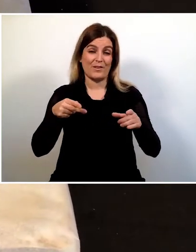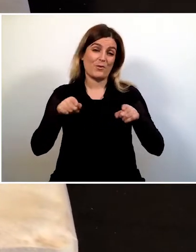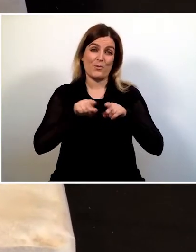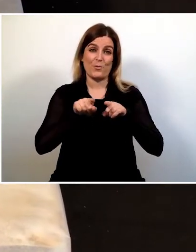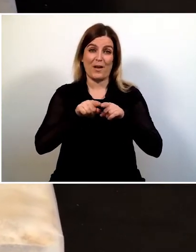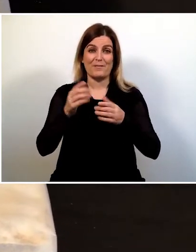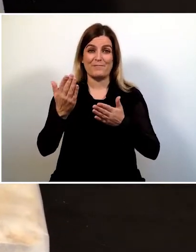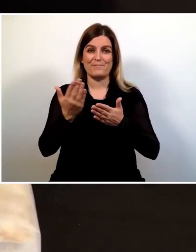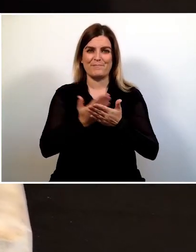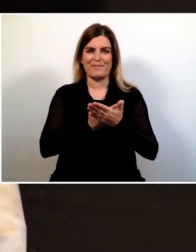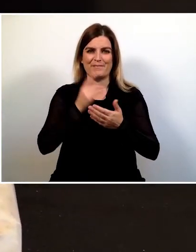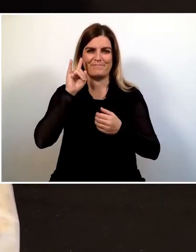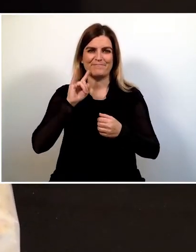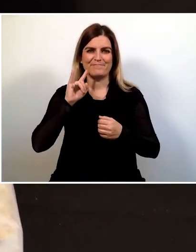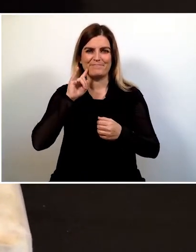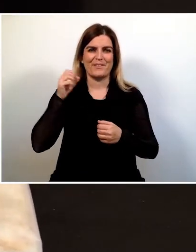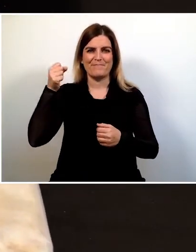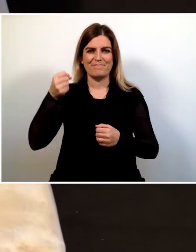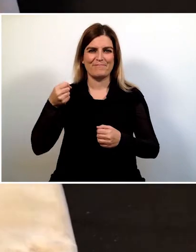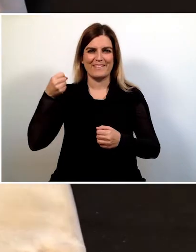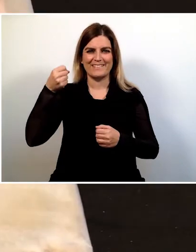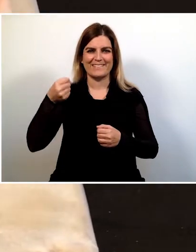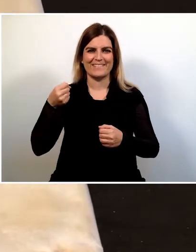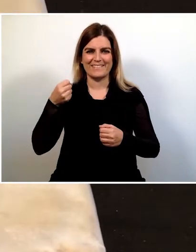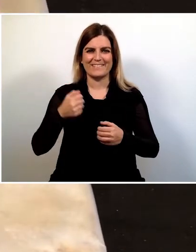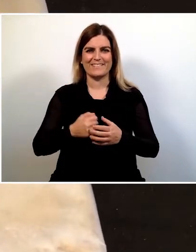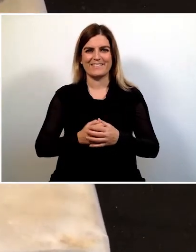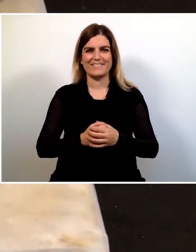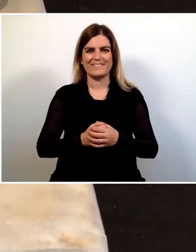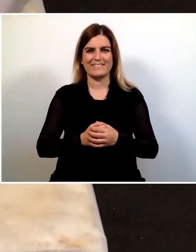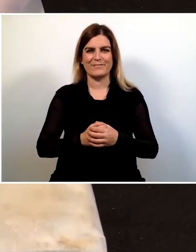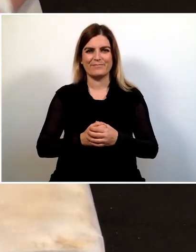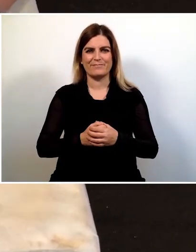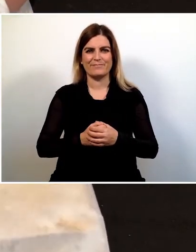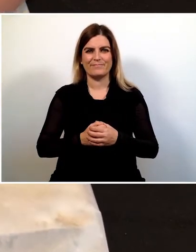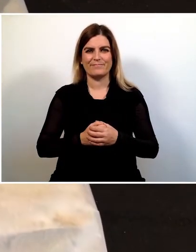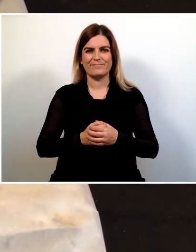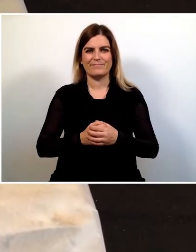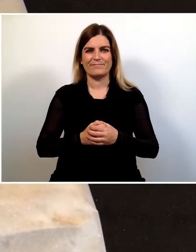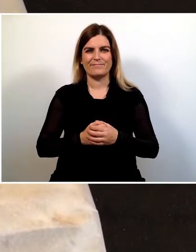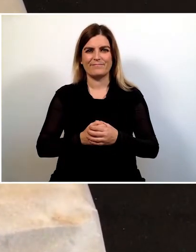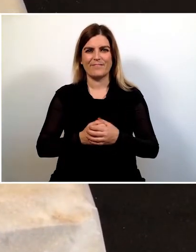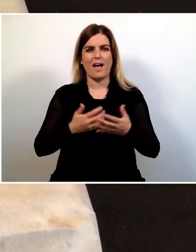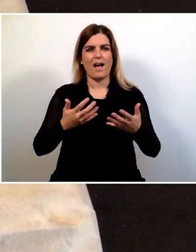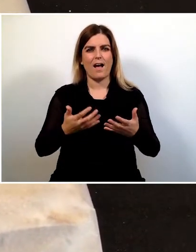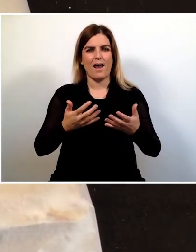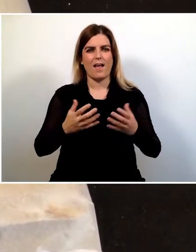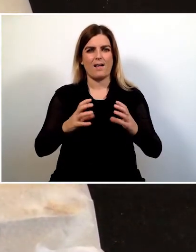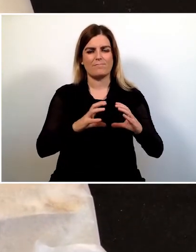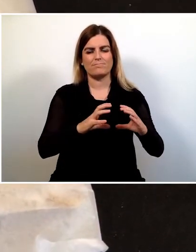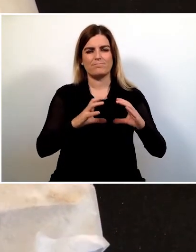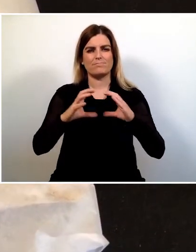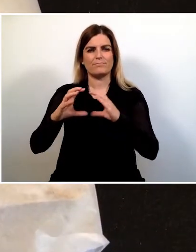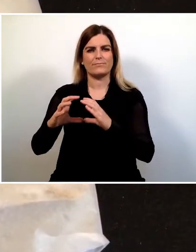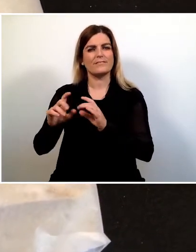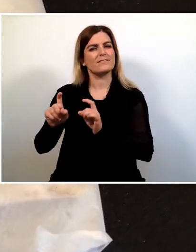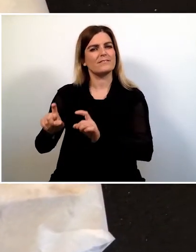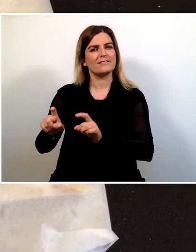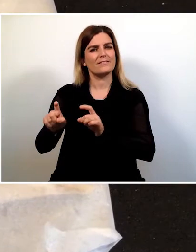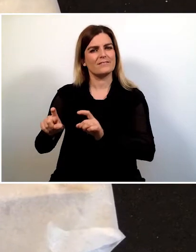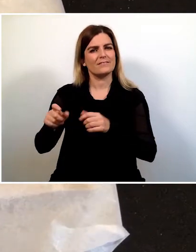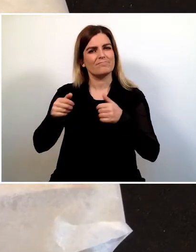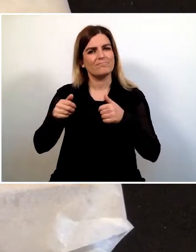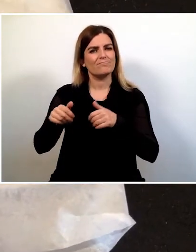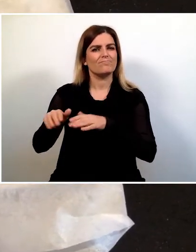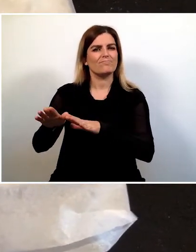com porten els pans de pagesos, que porten aquells talls al mig. I ara ja el deixem reposar